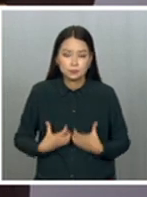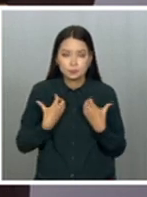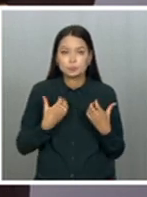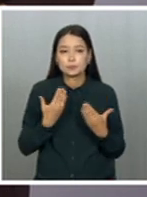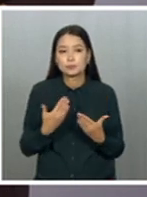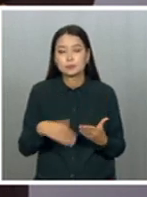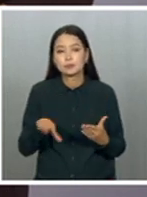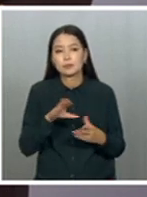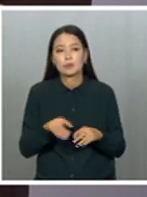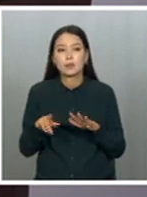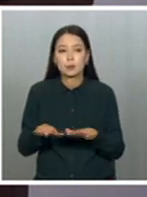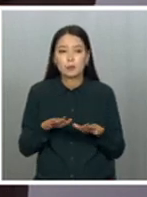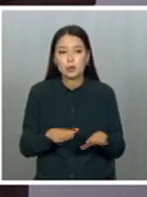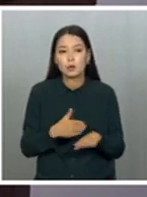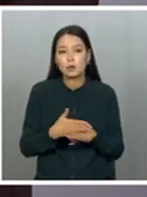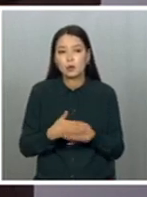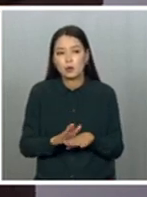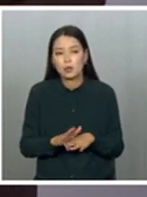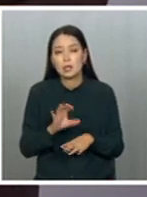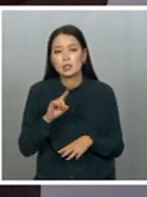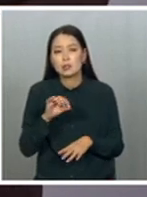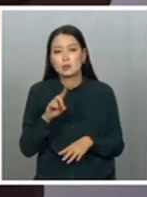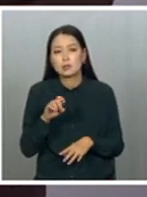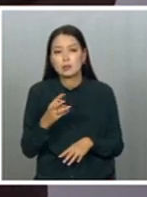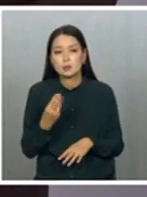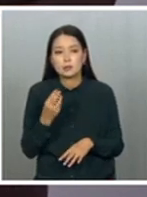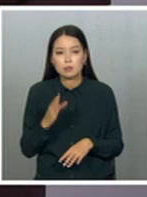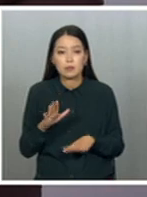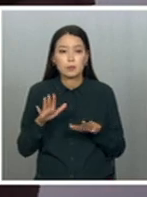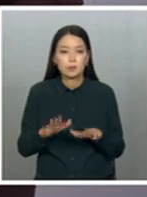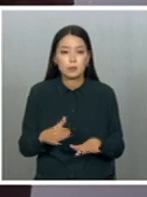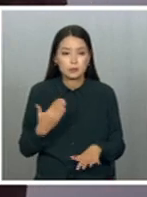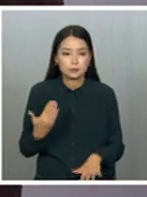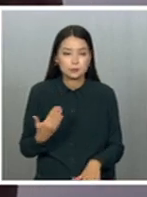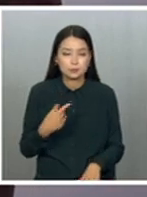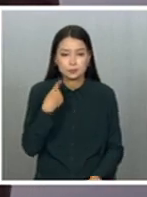не істерін білмеген Иноземцевтің сол кездегі әрекеті болатын.